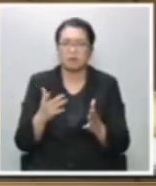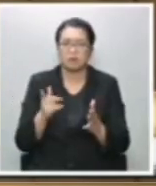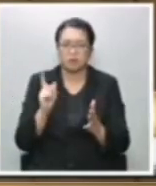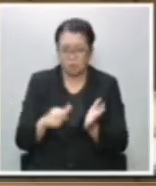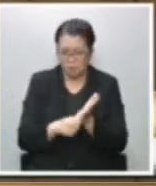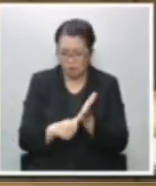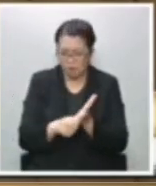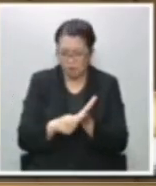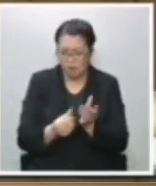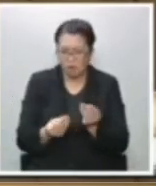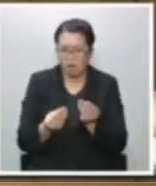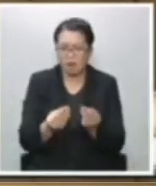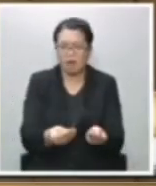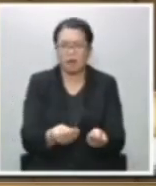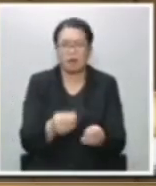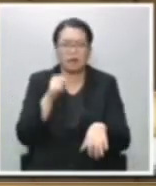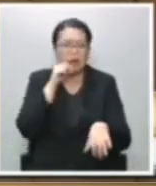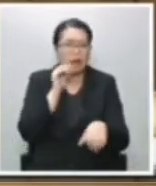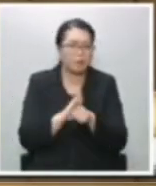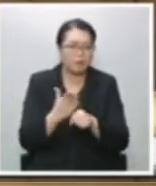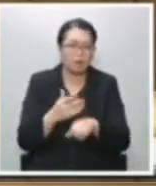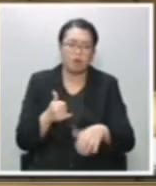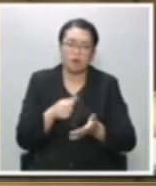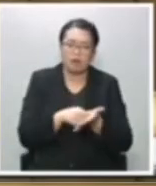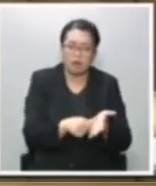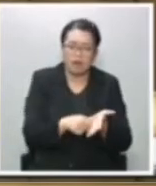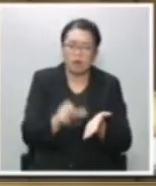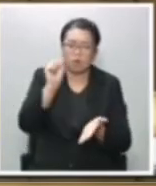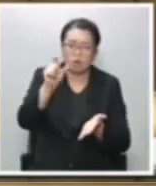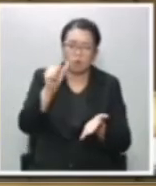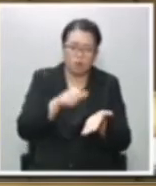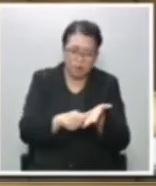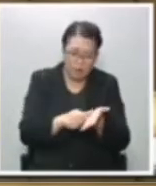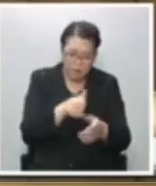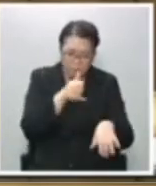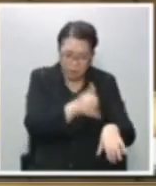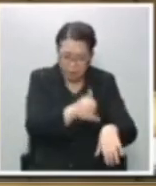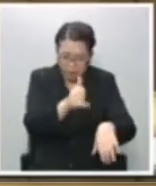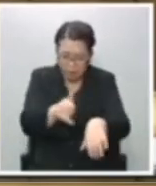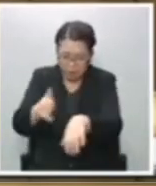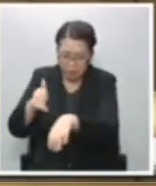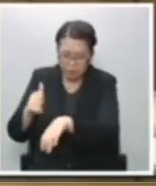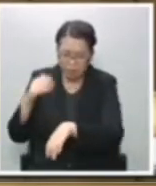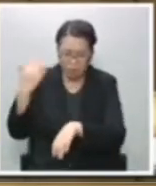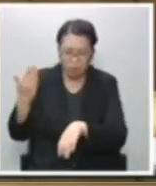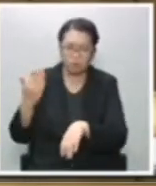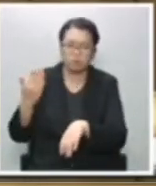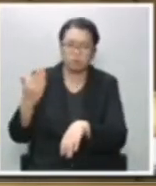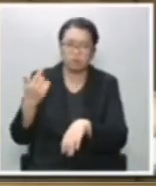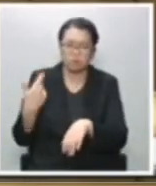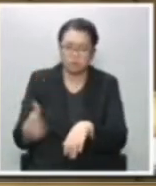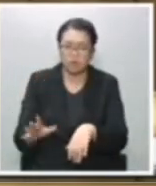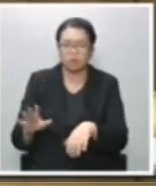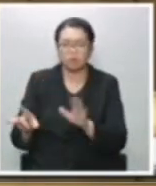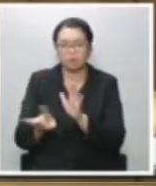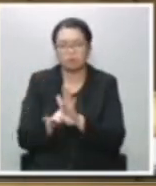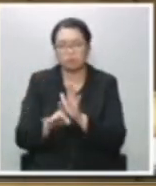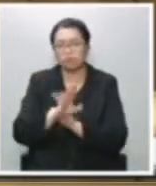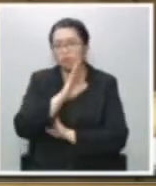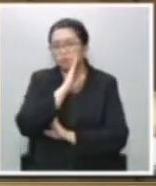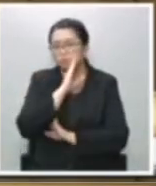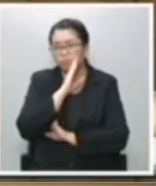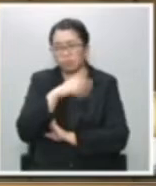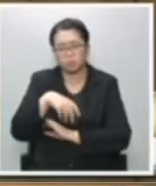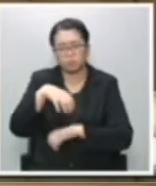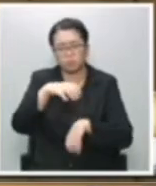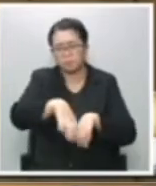ก้ให้ในทุกๆพื้นที่นะครับจนสุดท้ายถ้าท้องถิ่น